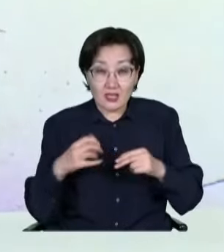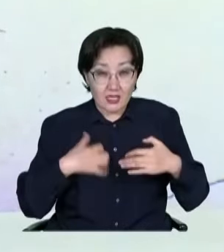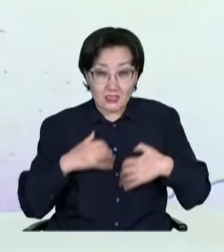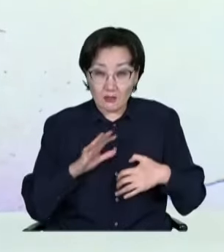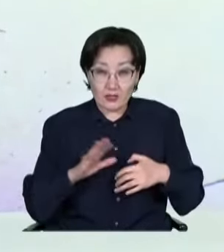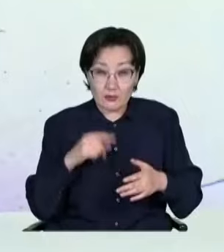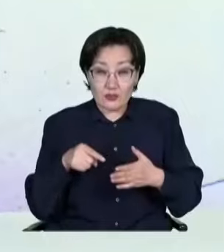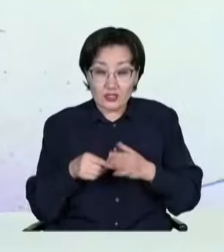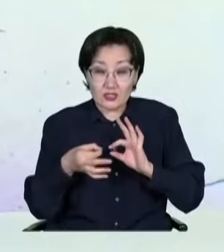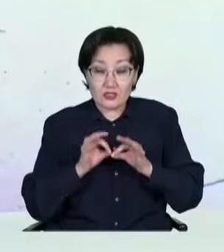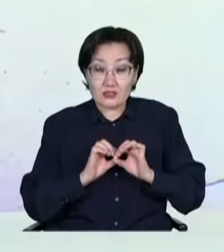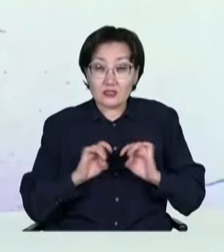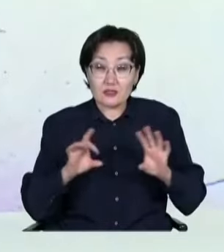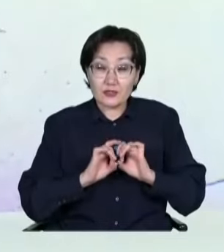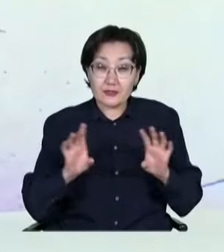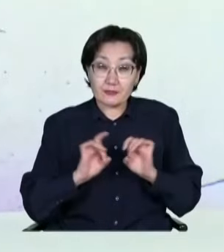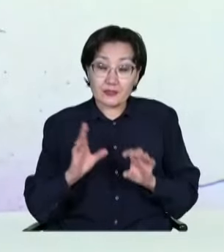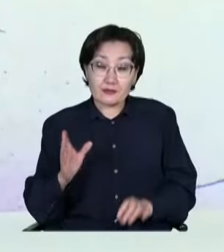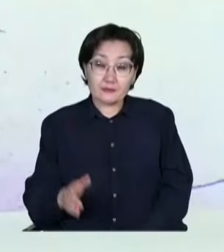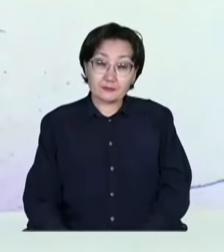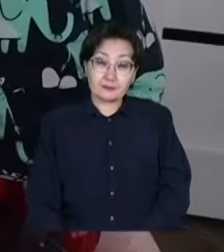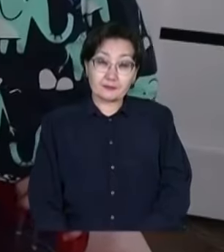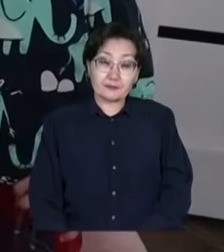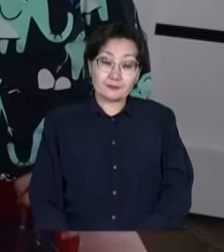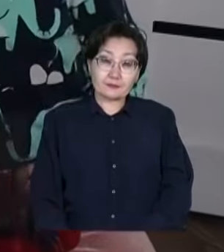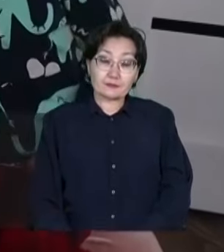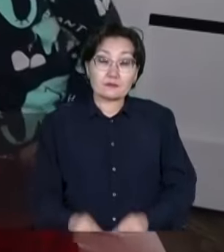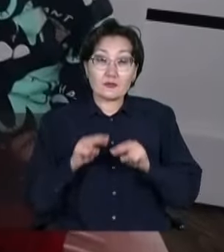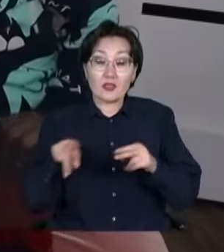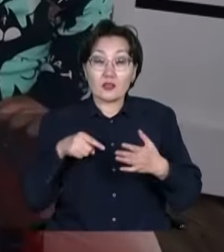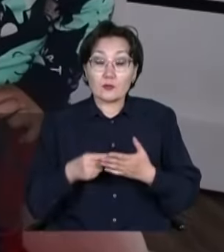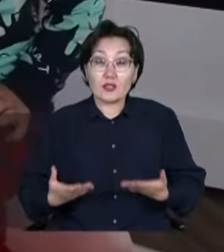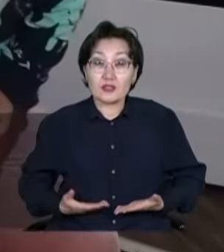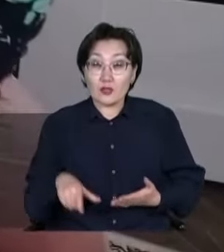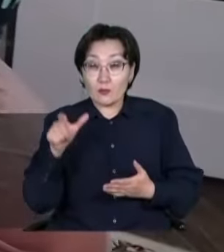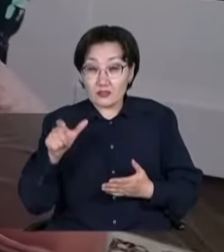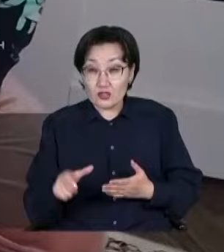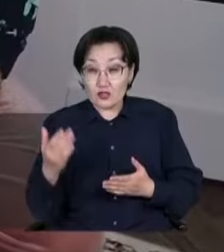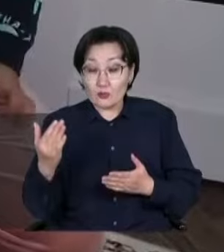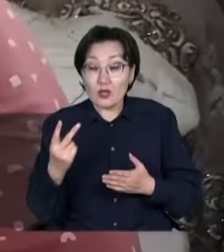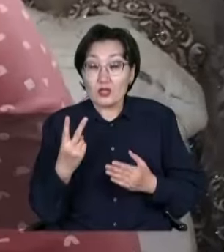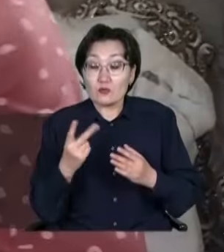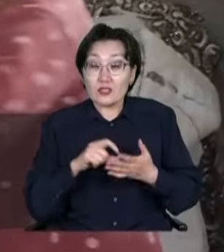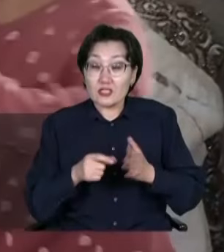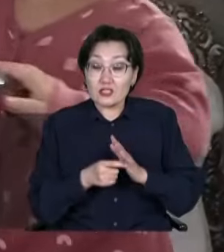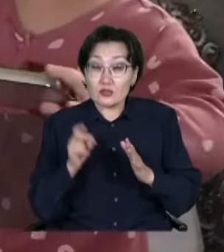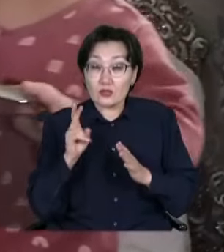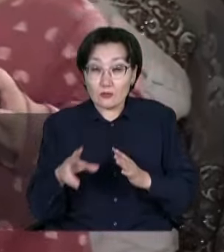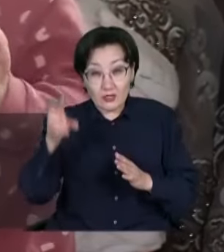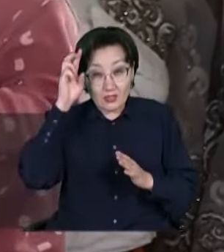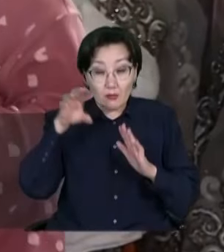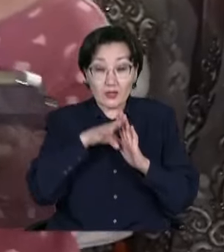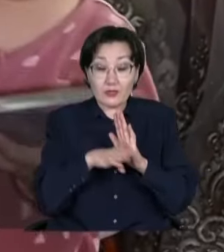көрінеді. Мәселенің анық-қанығын әріптесім айтады. Петропавл тұрғыны Анар Әбдірахманова екі бөлмелі пәтерді